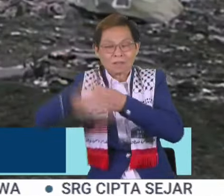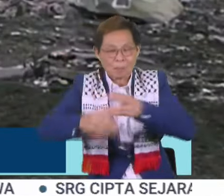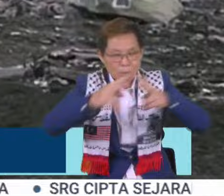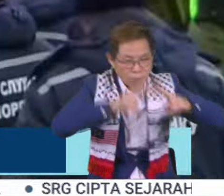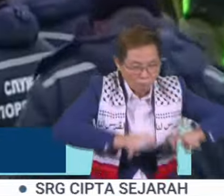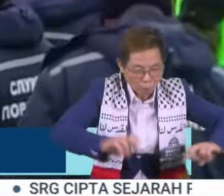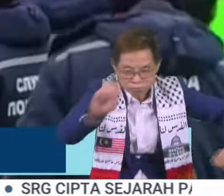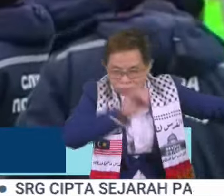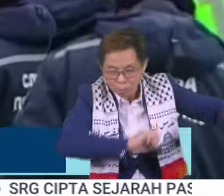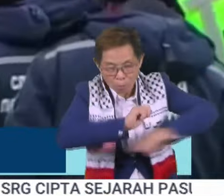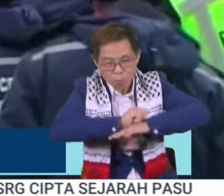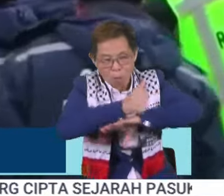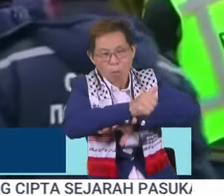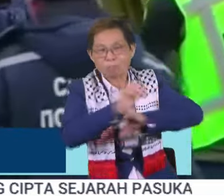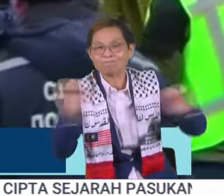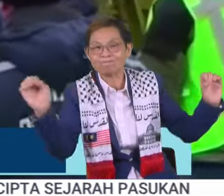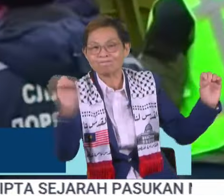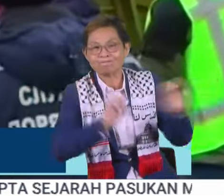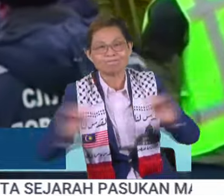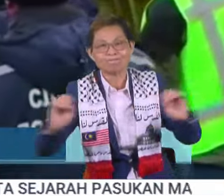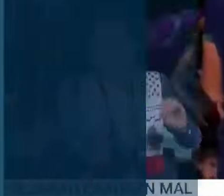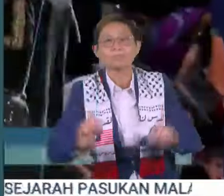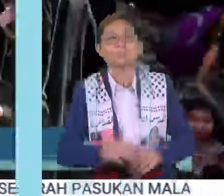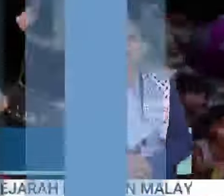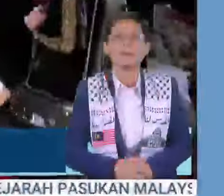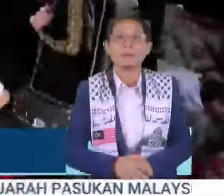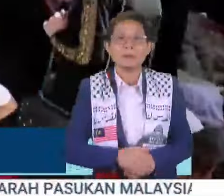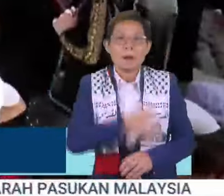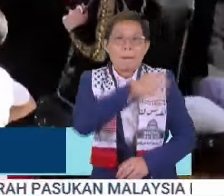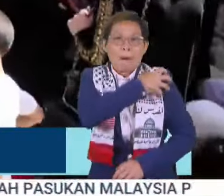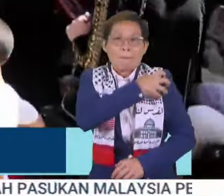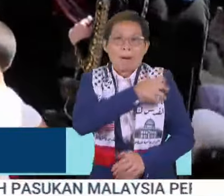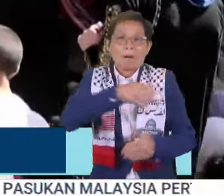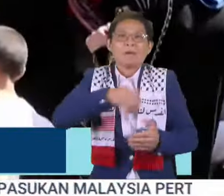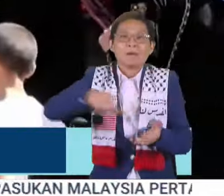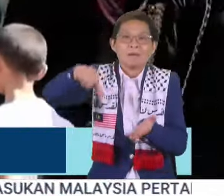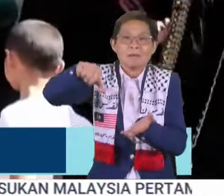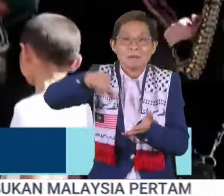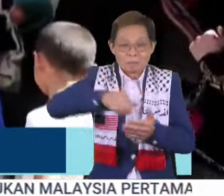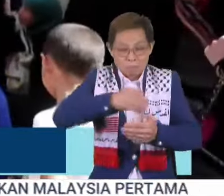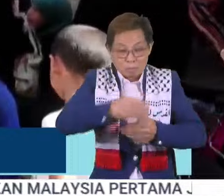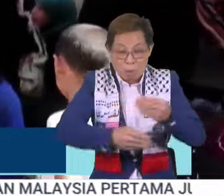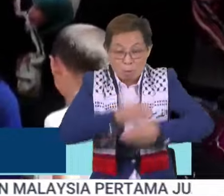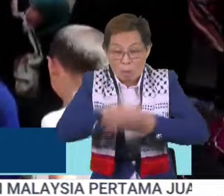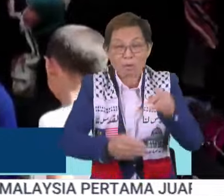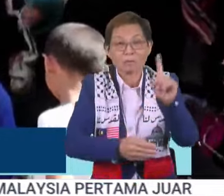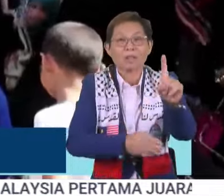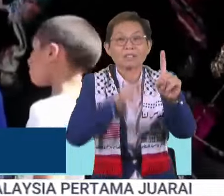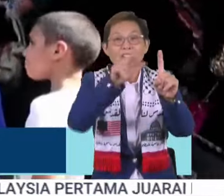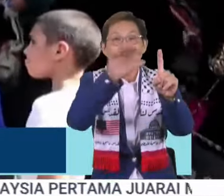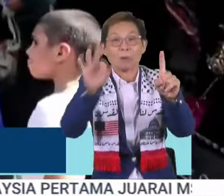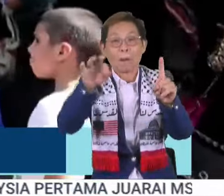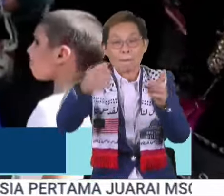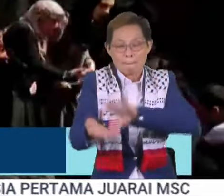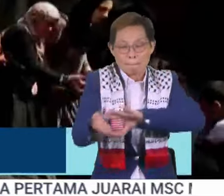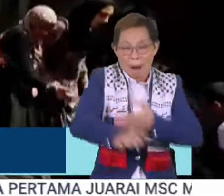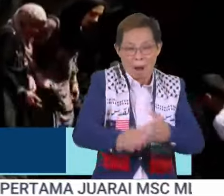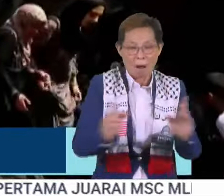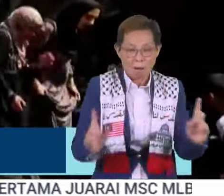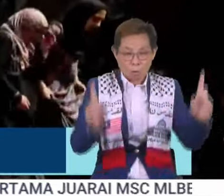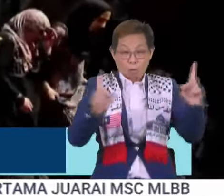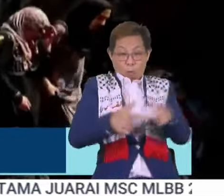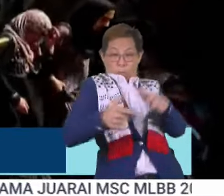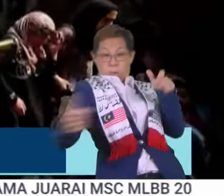siasatan tanpa pendakwaan lanjut. Pihak berkuasa Iraq mengeluarkan 139 mayat daripada sebuah kubur